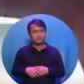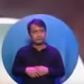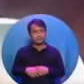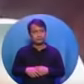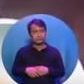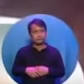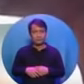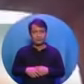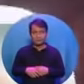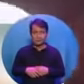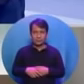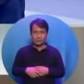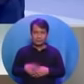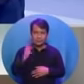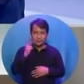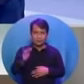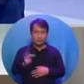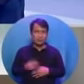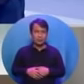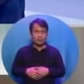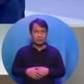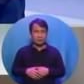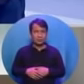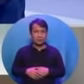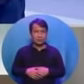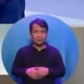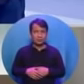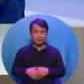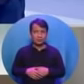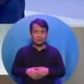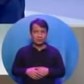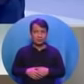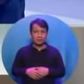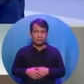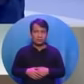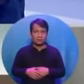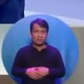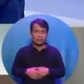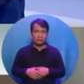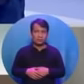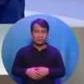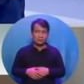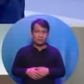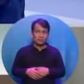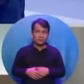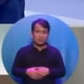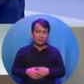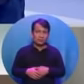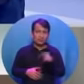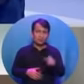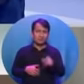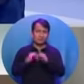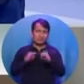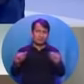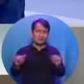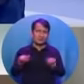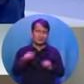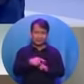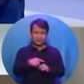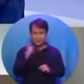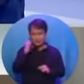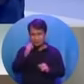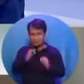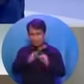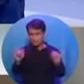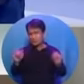Okay, ano masasabi mo? Okay, ano masasabi mo? Christine, ang mamakawa siya alaang sa kapatid mo. Lagi na lang po kasi yung gano'n.